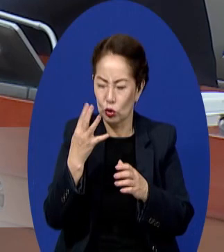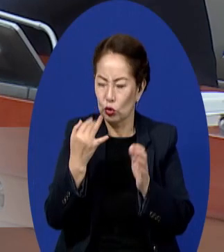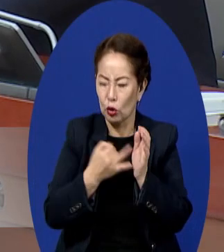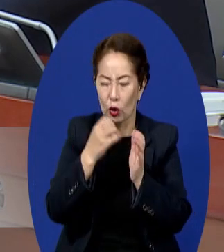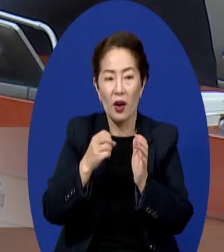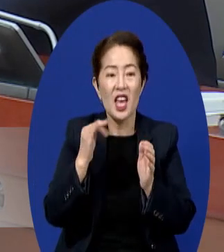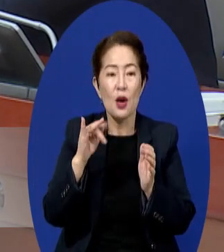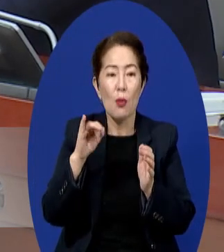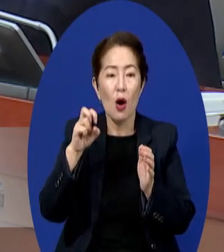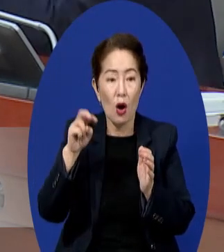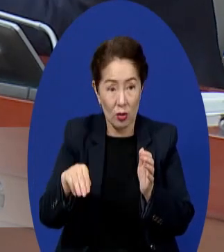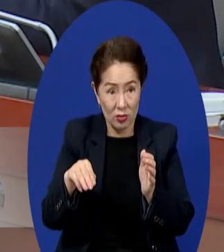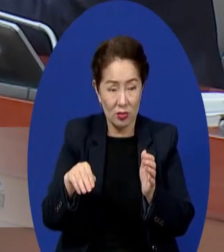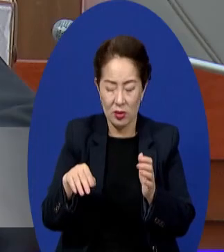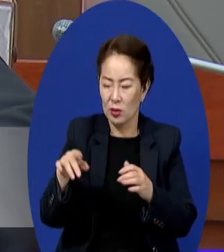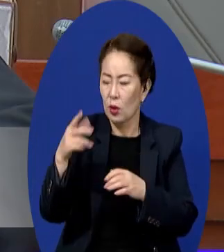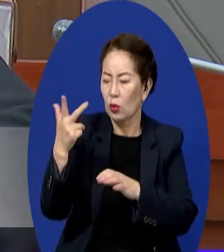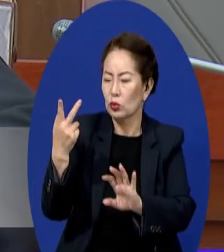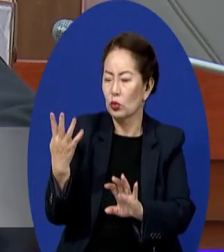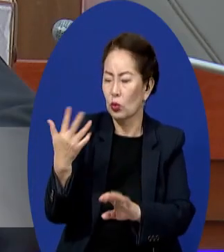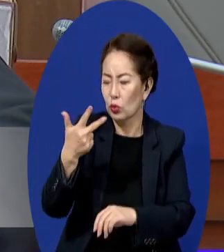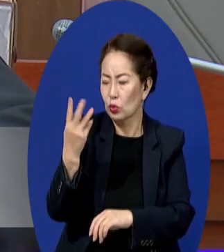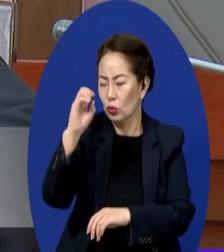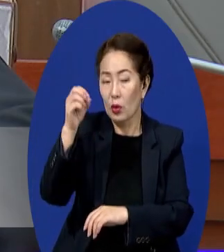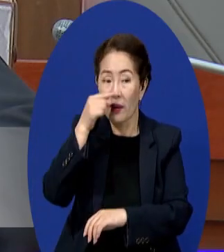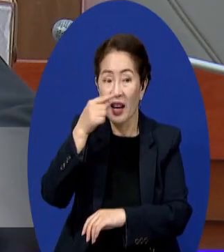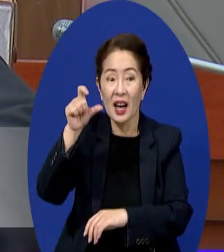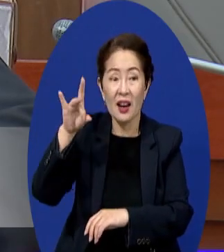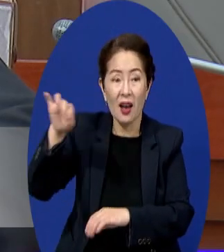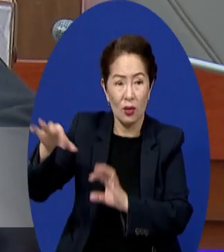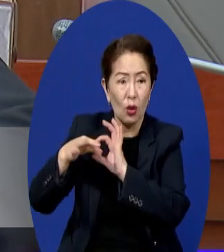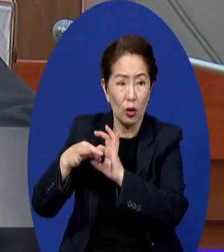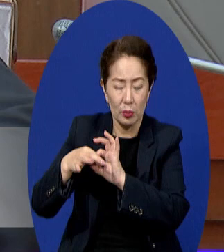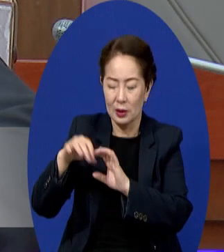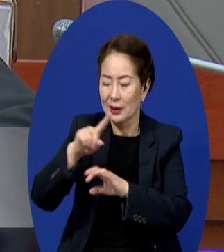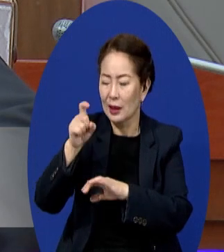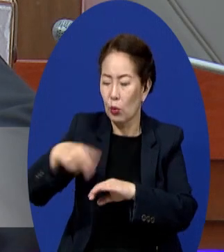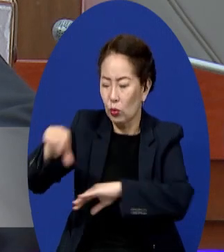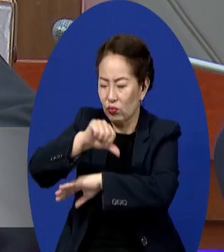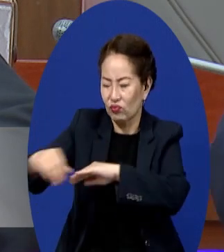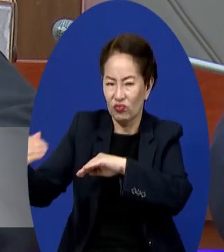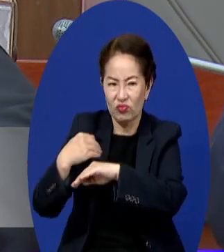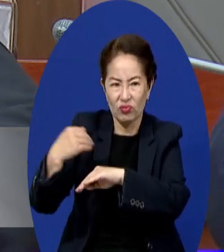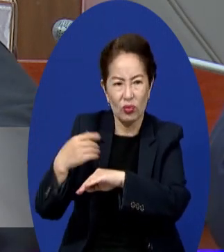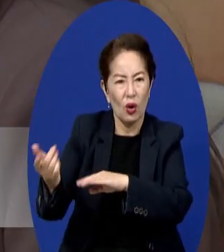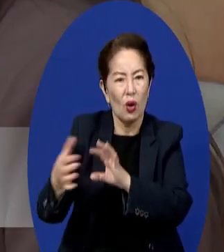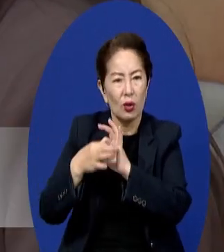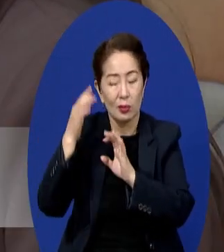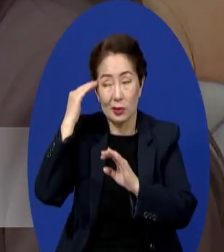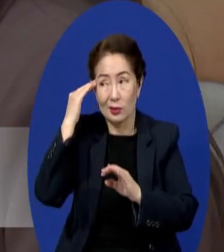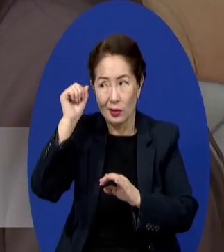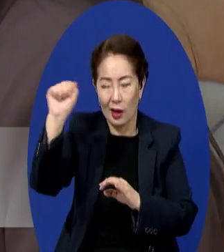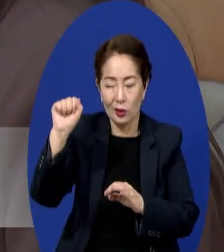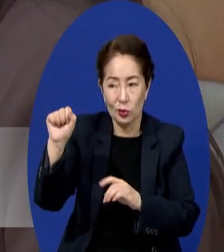Үүний 34% нь ирээнээс хамаарлалтай. Тиймээс замын үдийн бомбын нэвтрэх чадвартай холбоотой асуудал дээр том сорилт тулгарч байгаа. Тиймээс